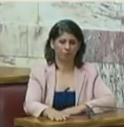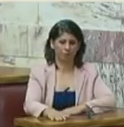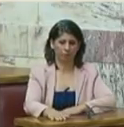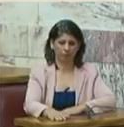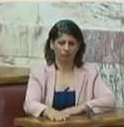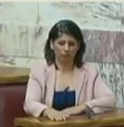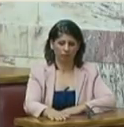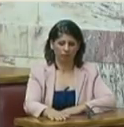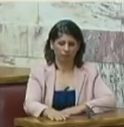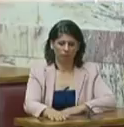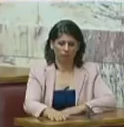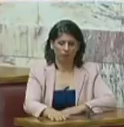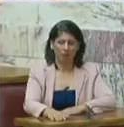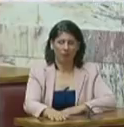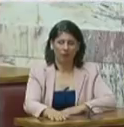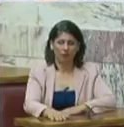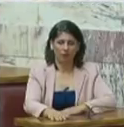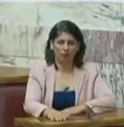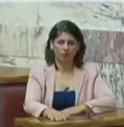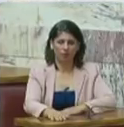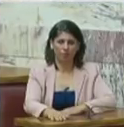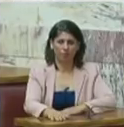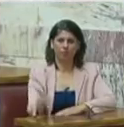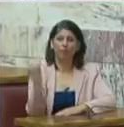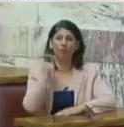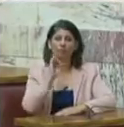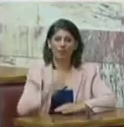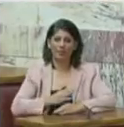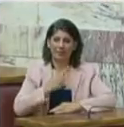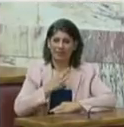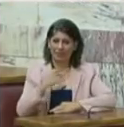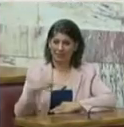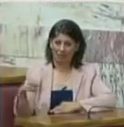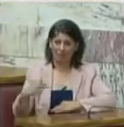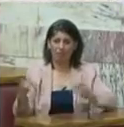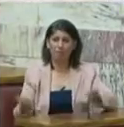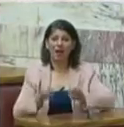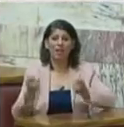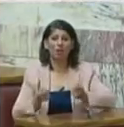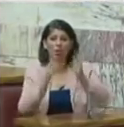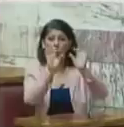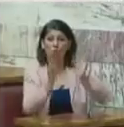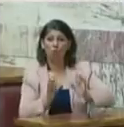Κυρίες και κύριοι συνάδελφοι, το παραγωγικό μοντέλο που παρουσιάζουμε